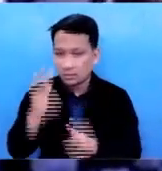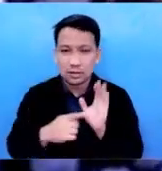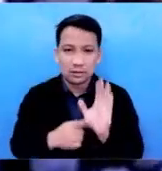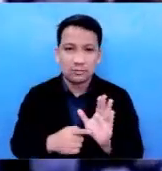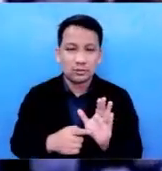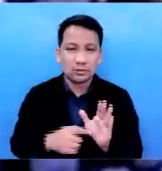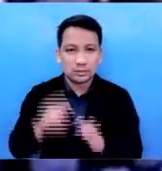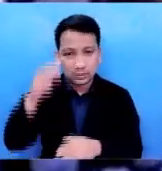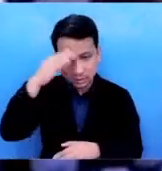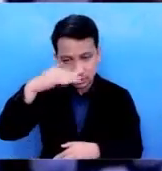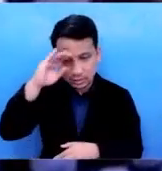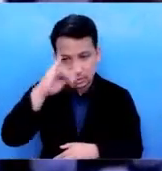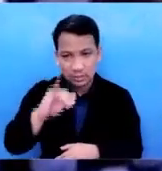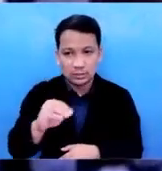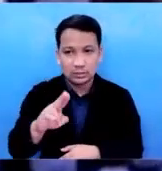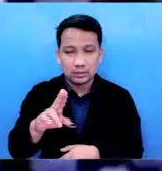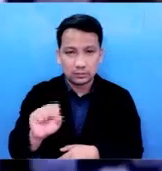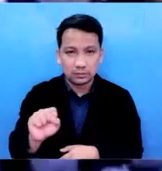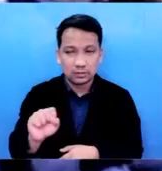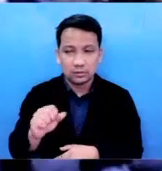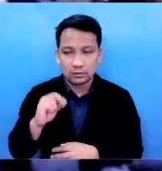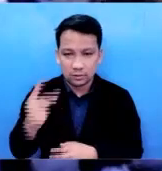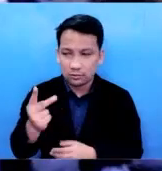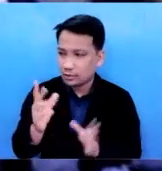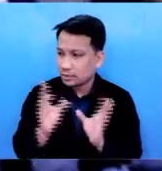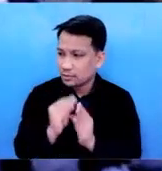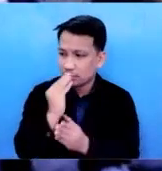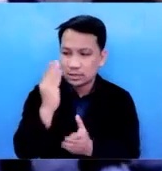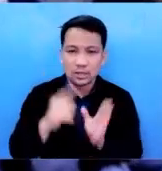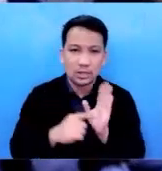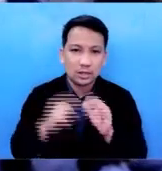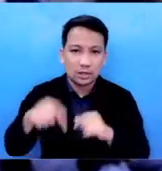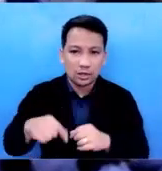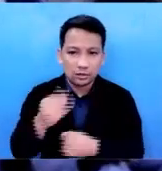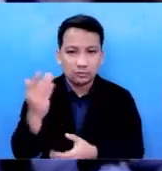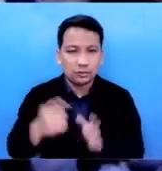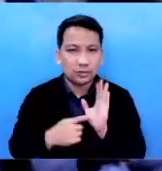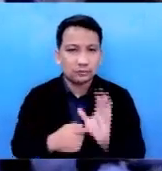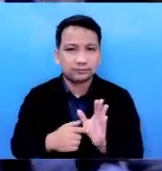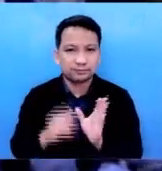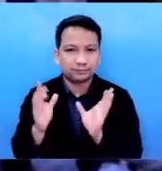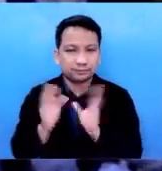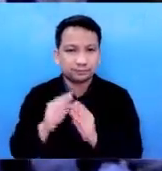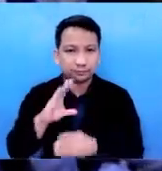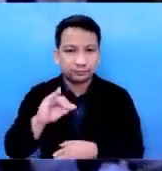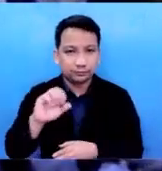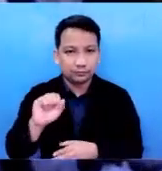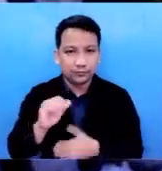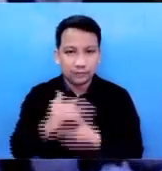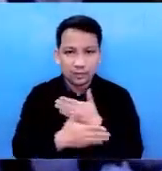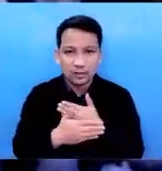ng Imus at ngayon naman yung kanilang meeting sa Avance dito sa bayan ng Carmona sa Cavite.